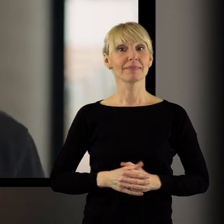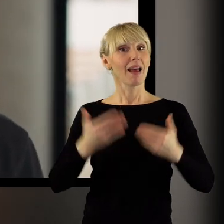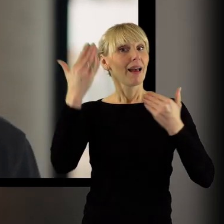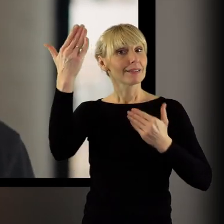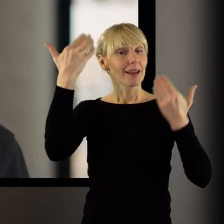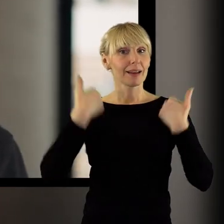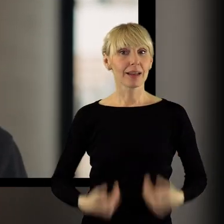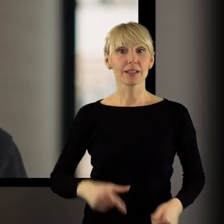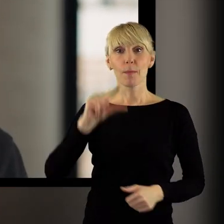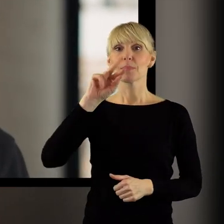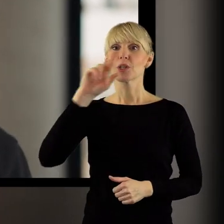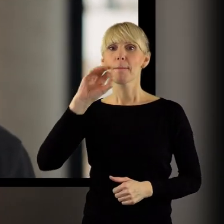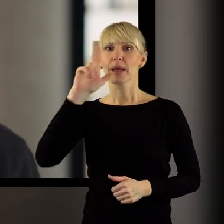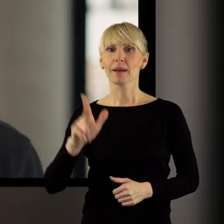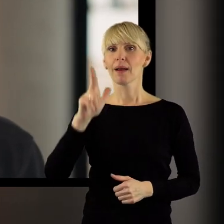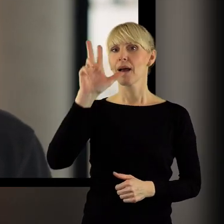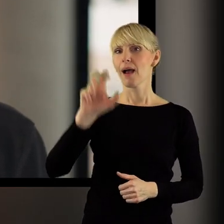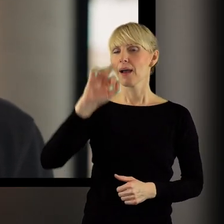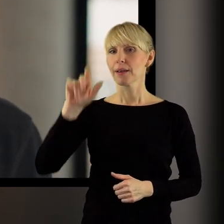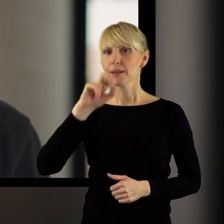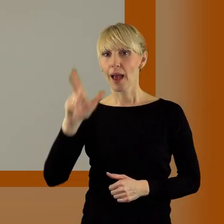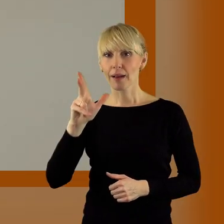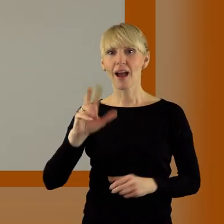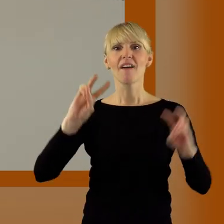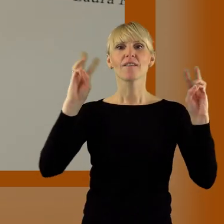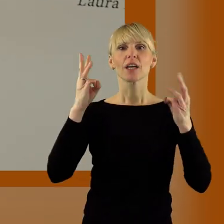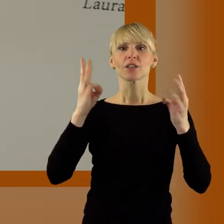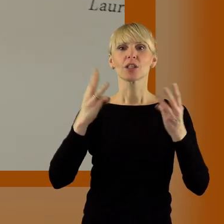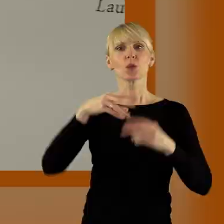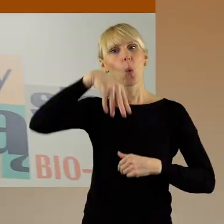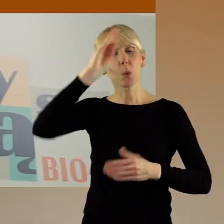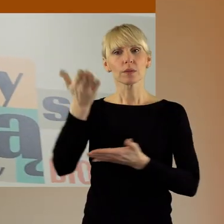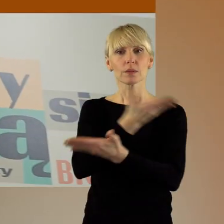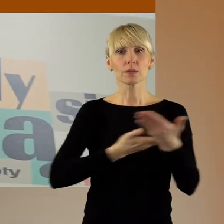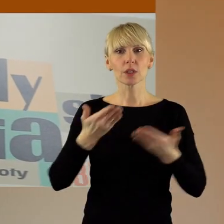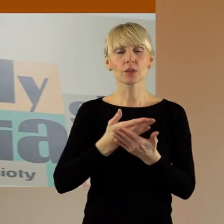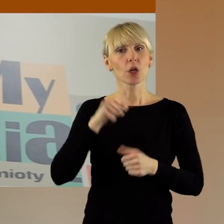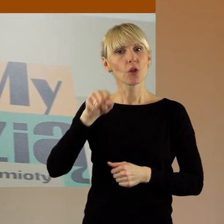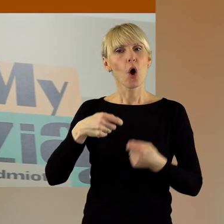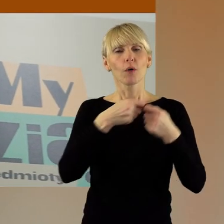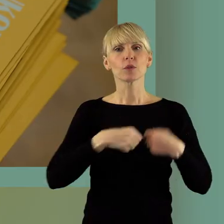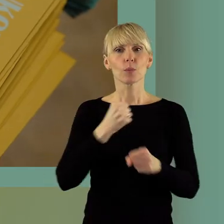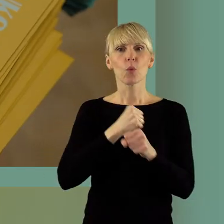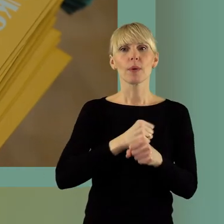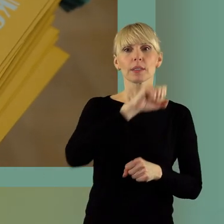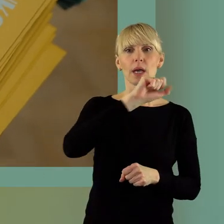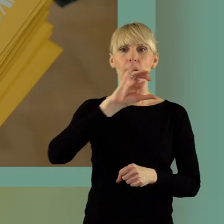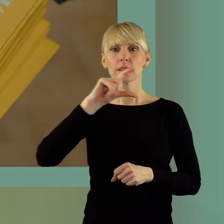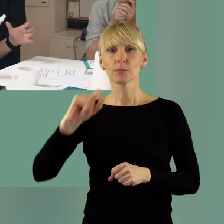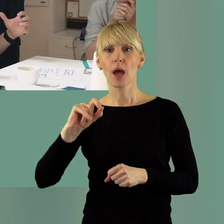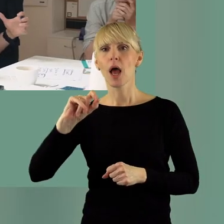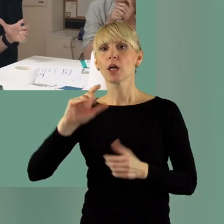Cześć, nazywam się Przemek Hajek. Warsztaty Dzielimy się Łodzią to współpraca Łódzkiej Akademii Sztuk Pięknych z Muzeum Miasta